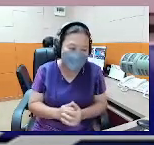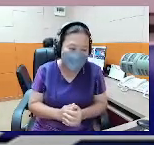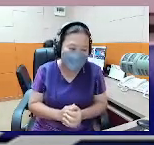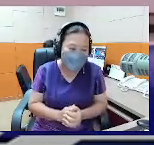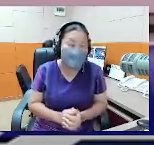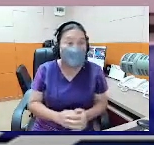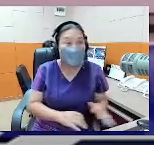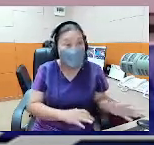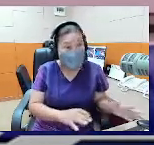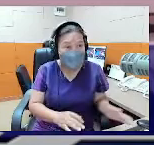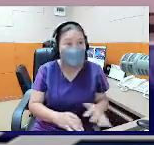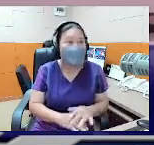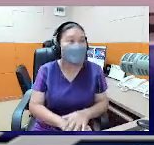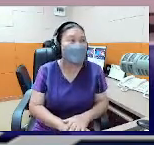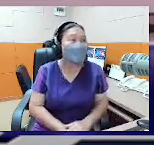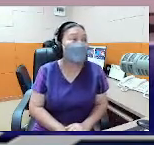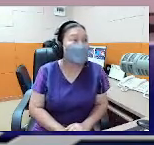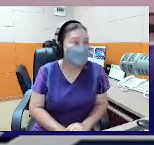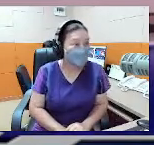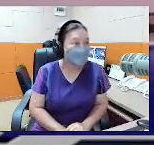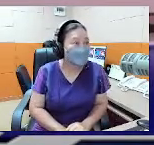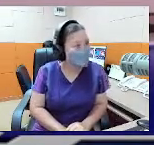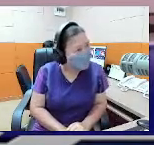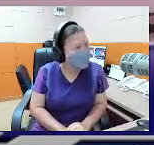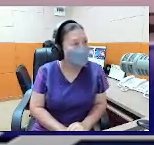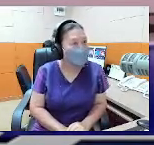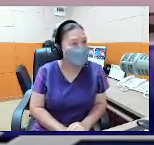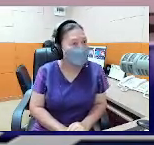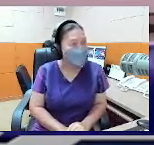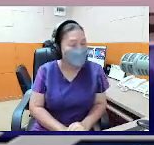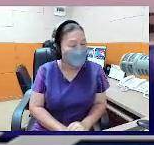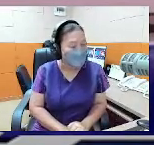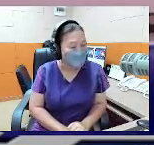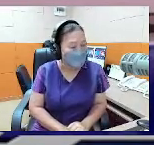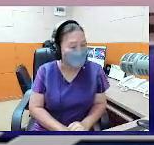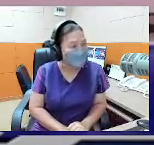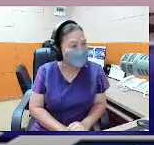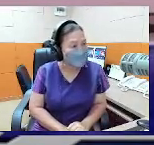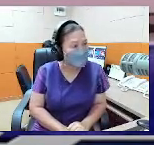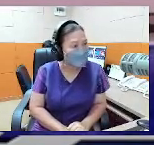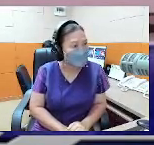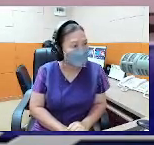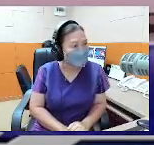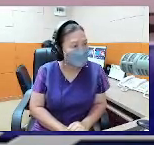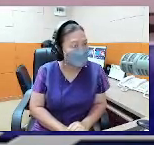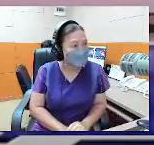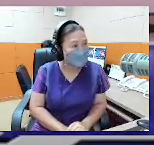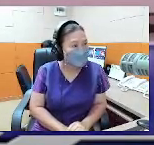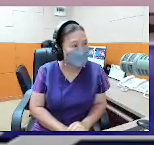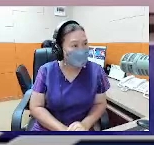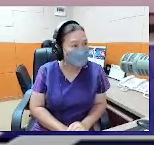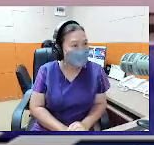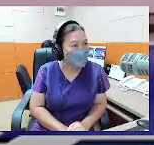นี้มาเนี่ยโอกาสก้าวหน้าในเรื่องของอาชีพเยอะมาก ถ ู กต้องเลยค่ะใช่ค่ะเพราะว่าเราไม่ได้สอนแค่ในเรื่องของ